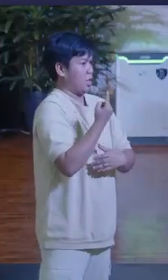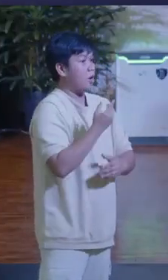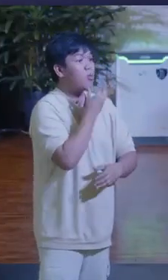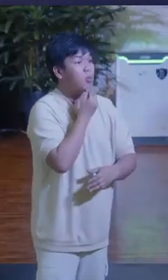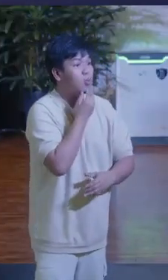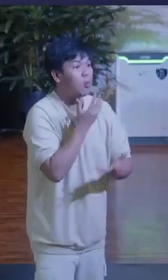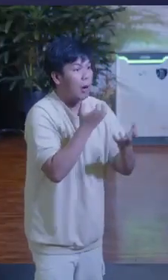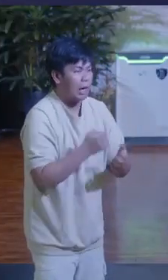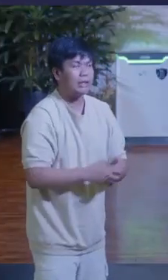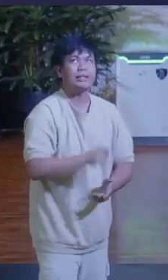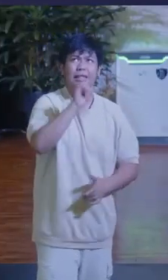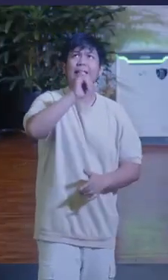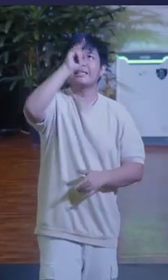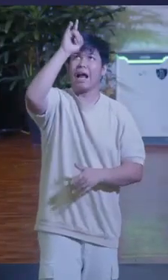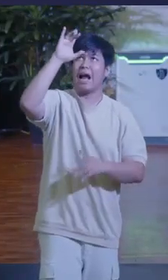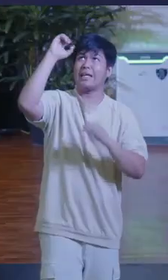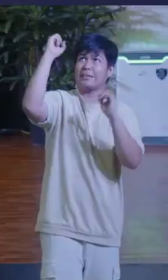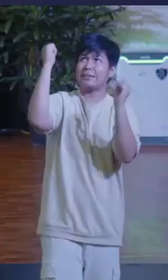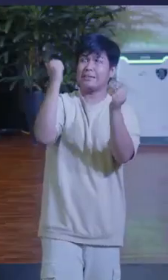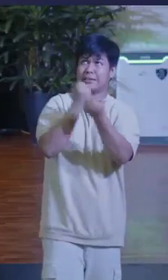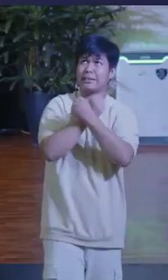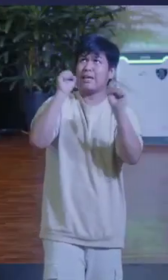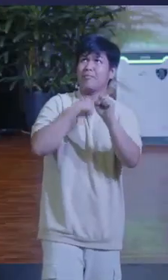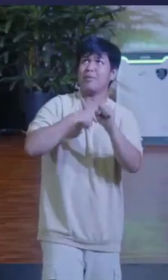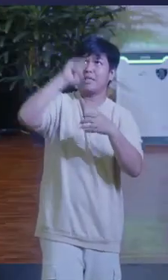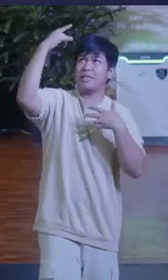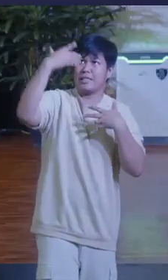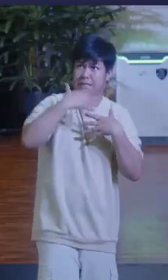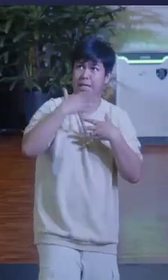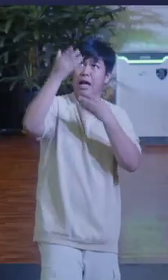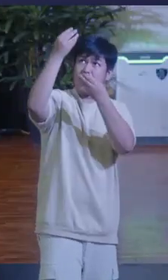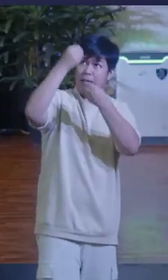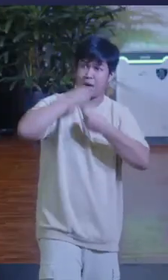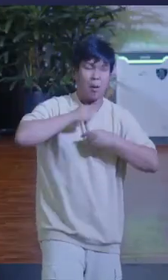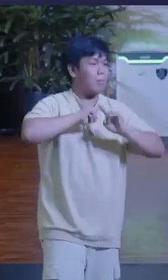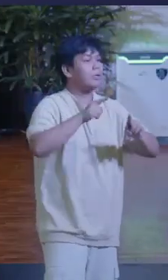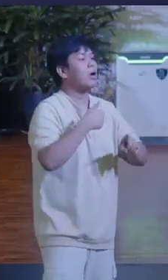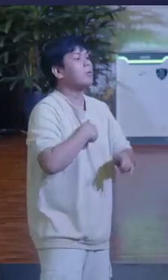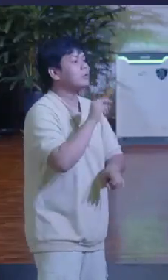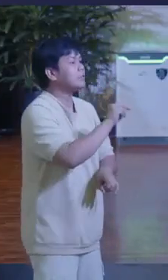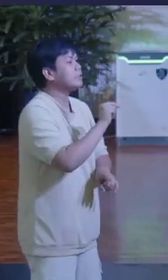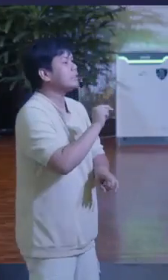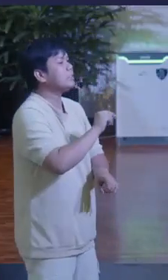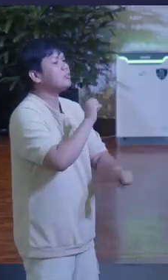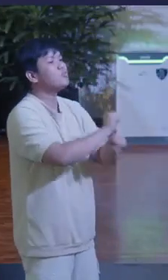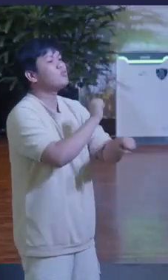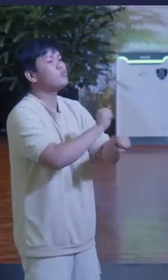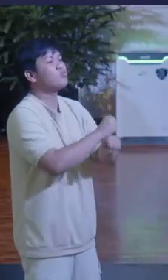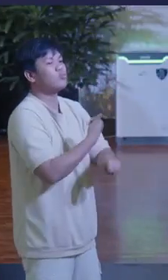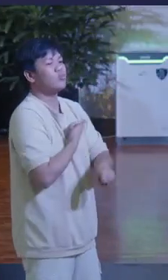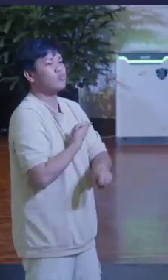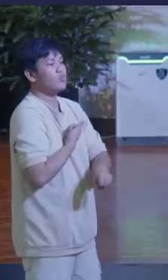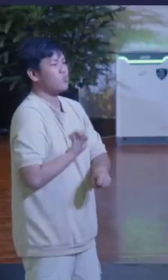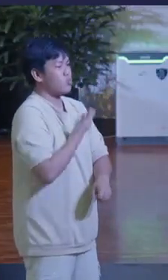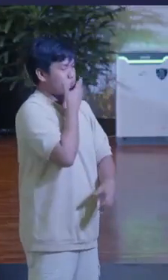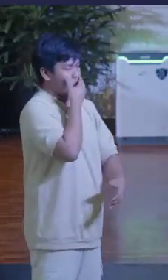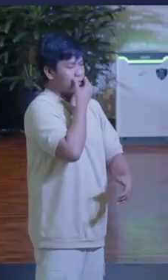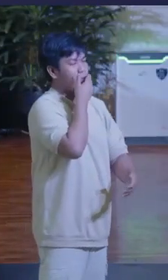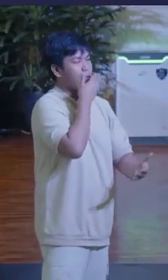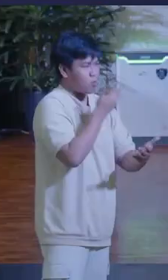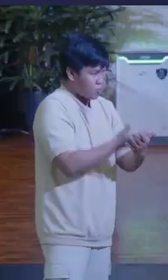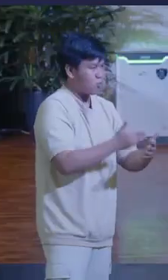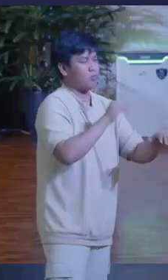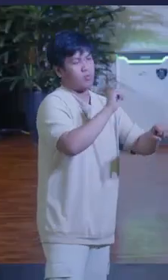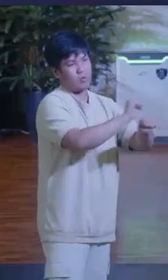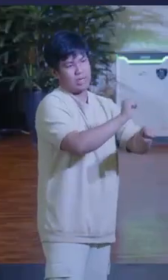Dinadagdag nila na ang mga Hentil na sumasama sa Kristyanismo ay